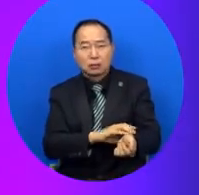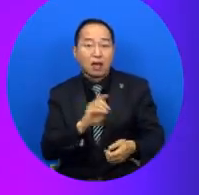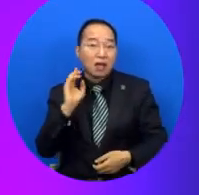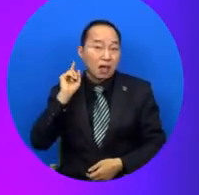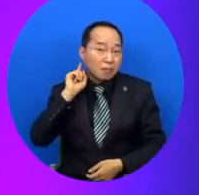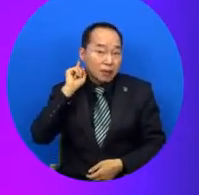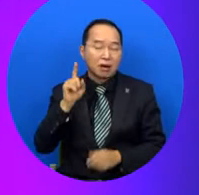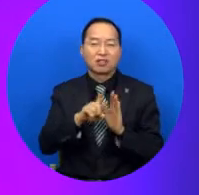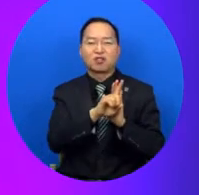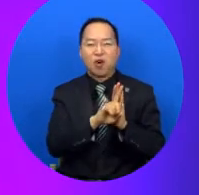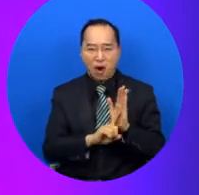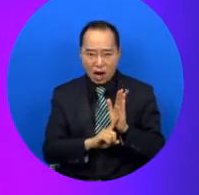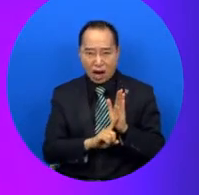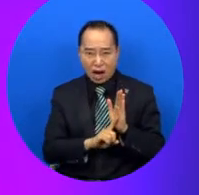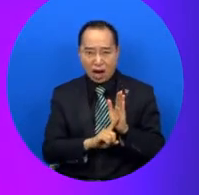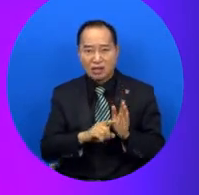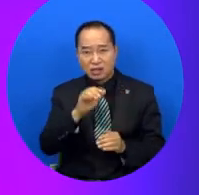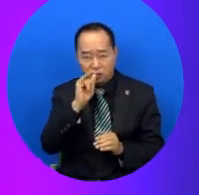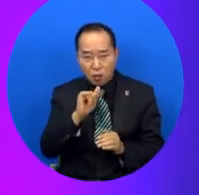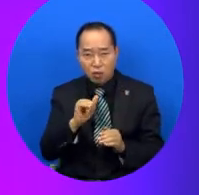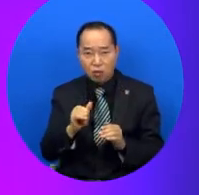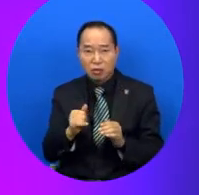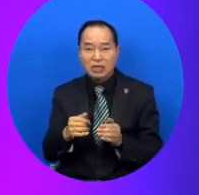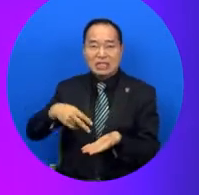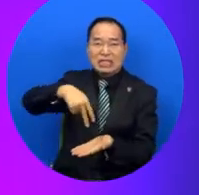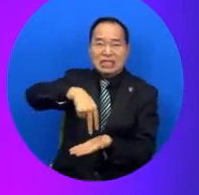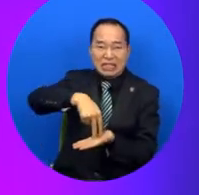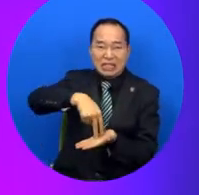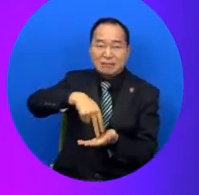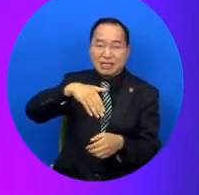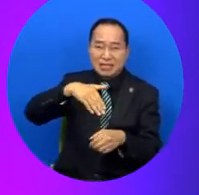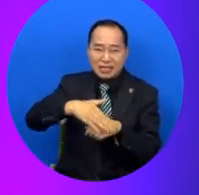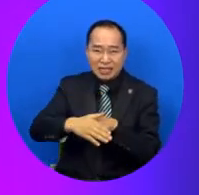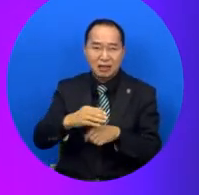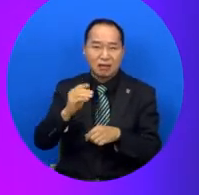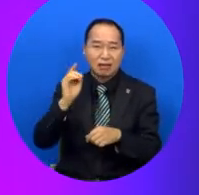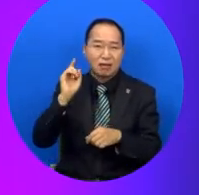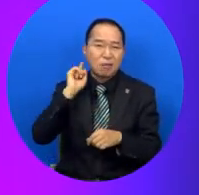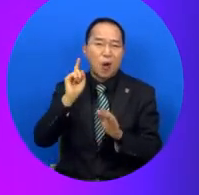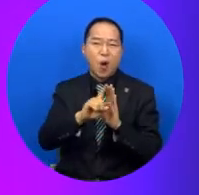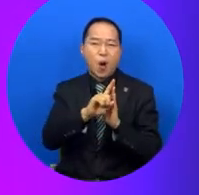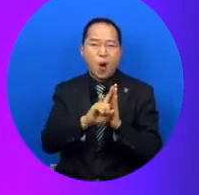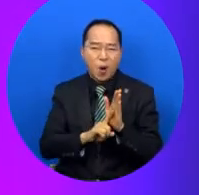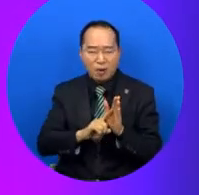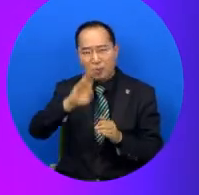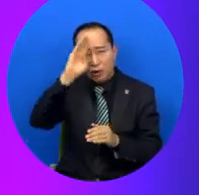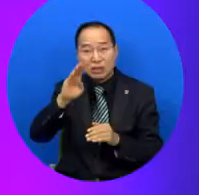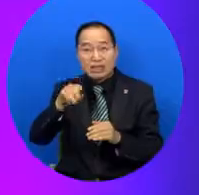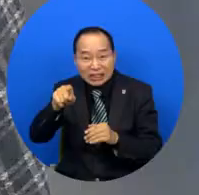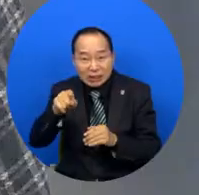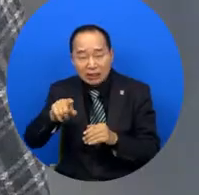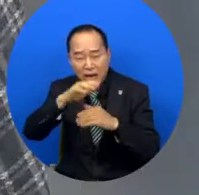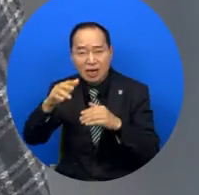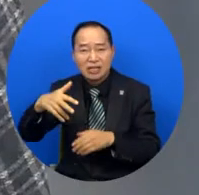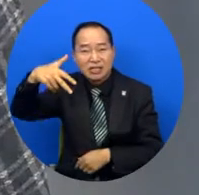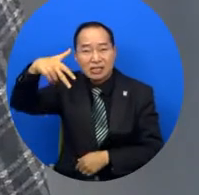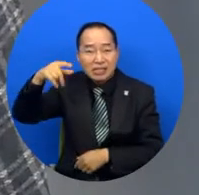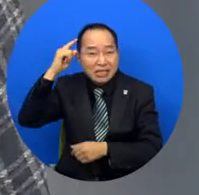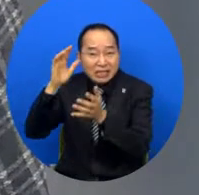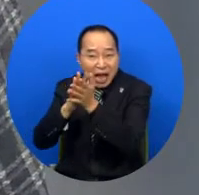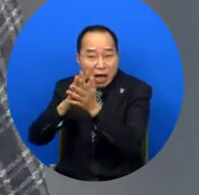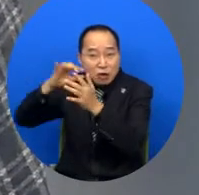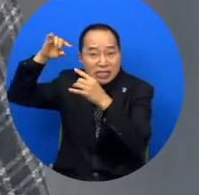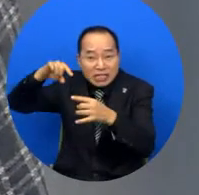그 전에도 또 기립성 빈맥 증후군도 나왔어요. 이런 것들이 자율신경계 장애 중에